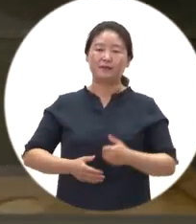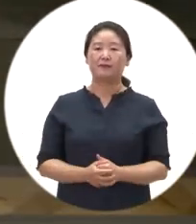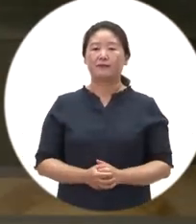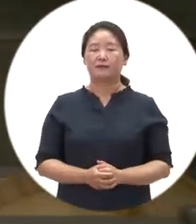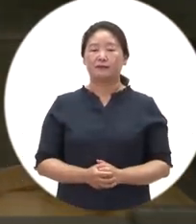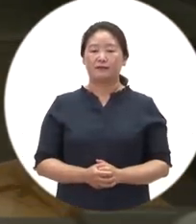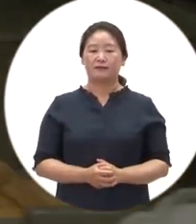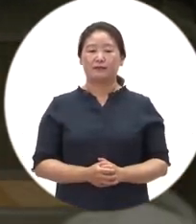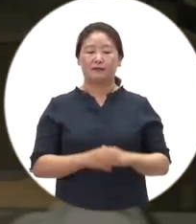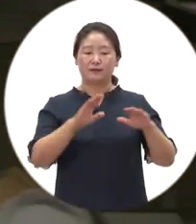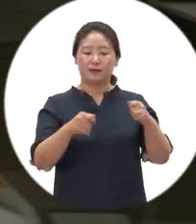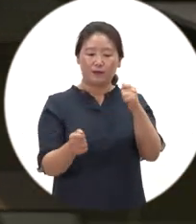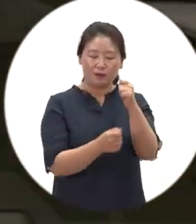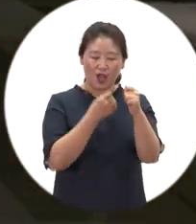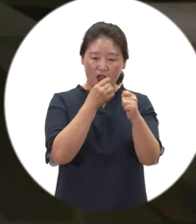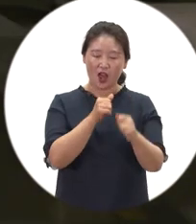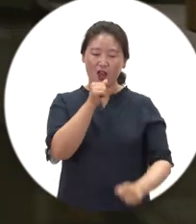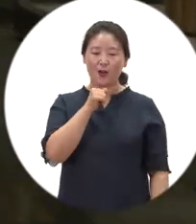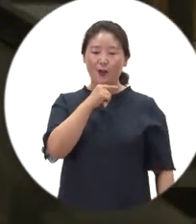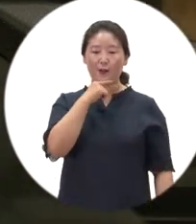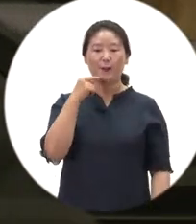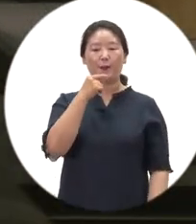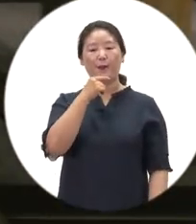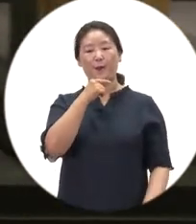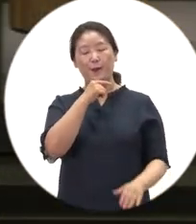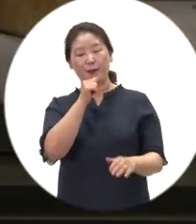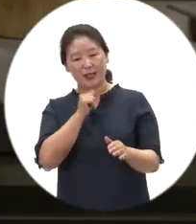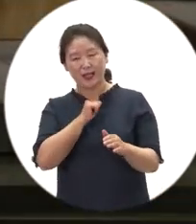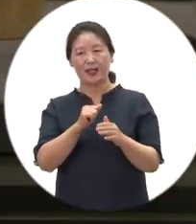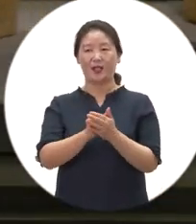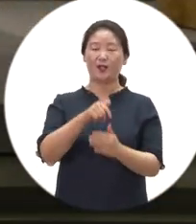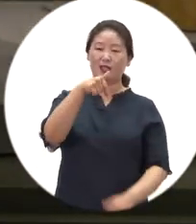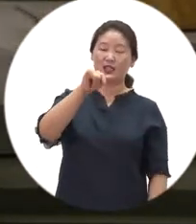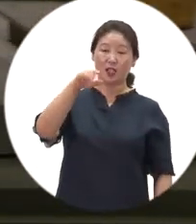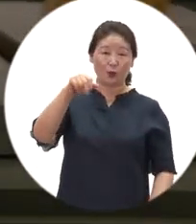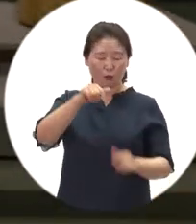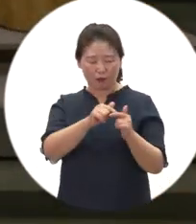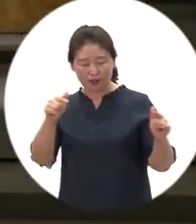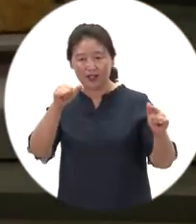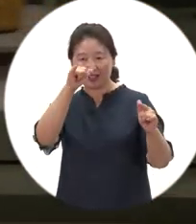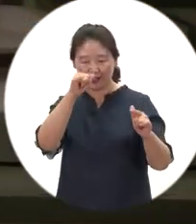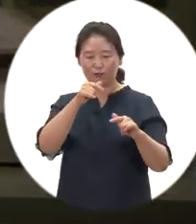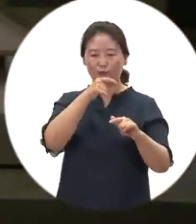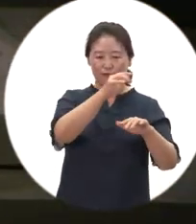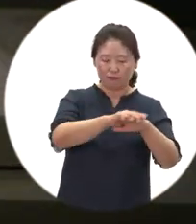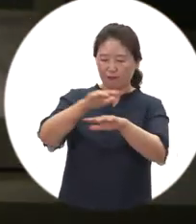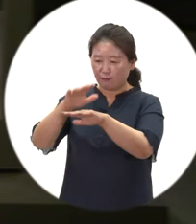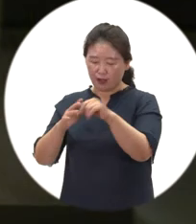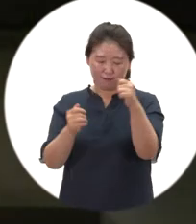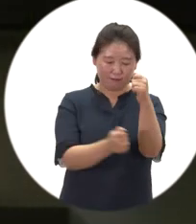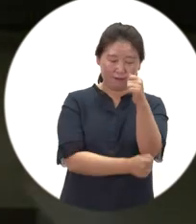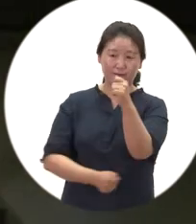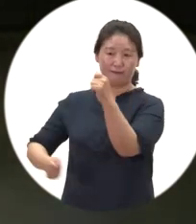시기입니다. 가을거지는 벼, 콩, 팥, 기장, 조, 수수, 메밀 등 농과 밭에 무르익은 곡식을